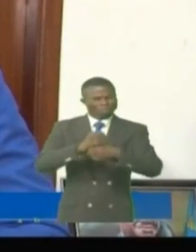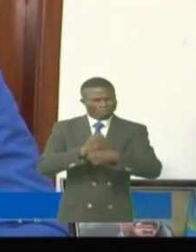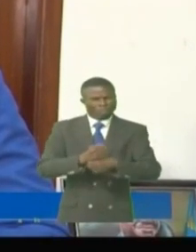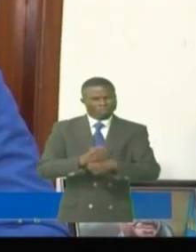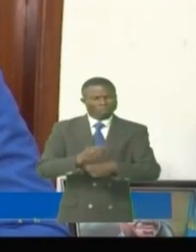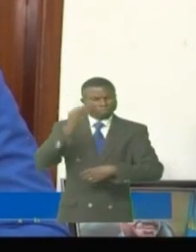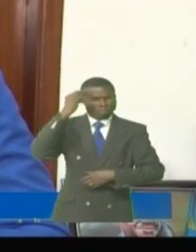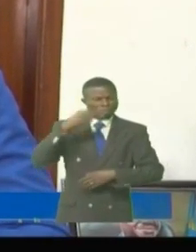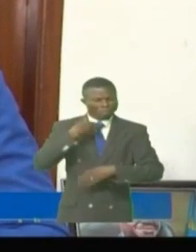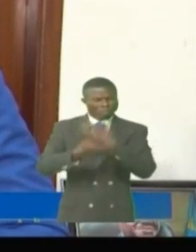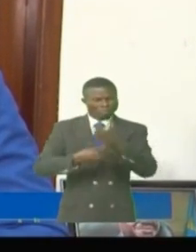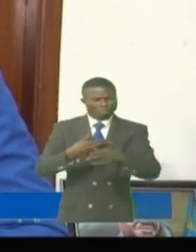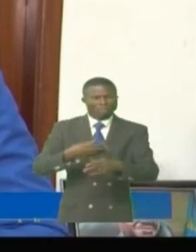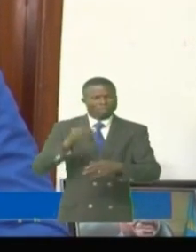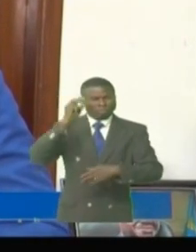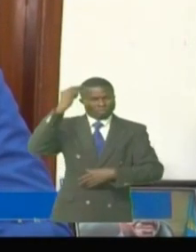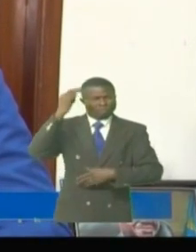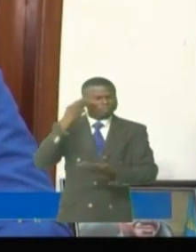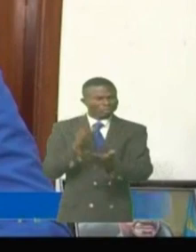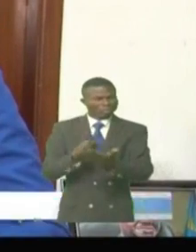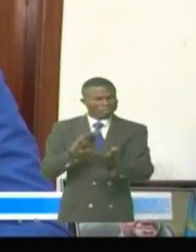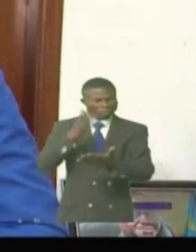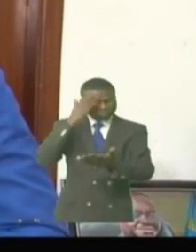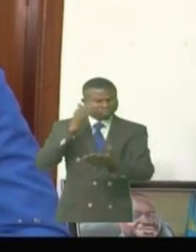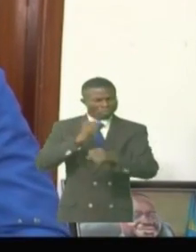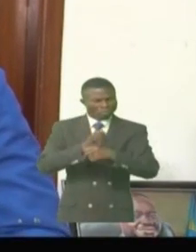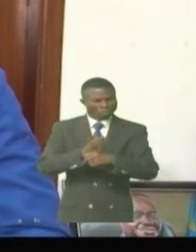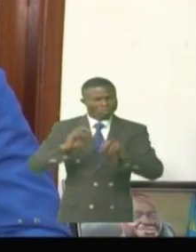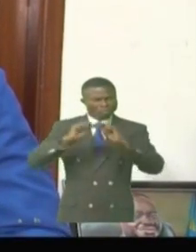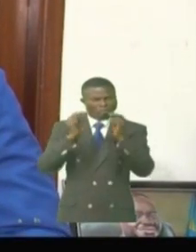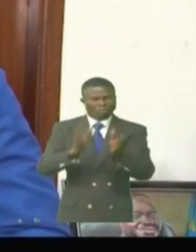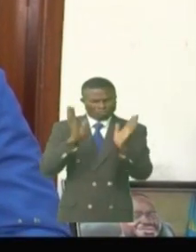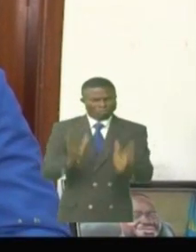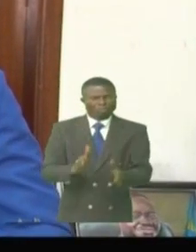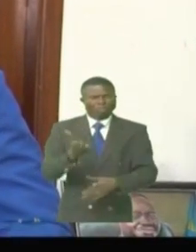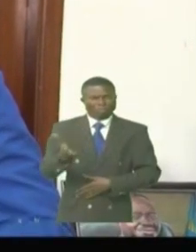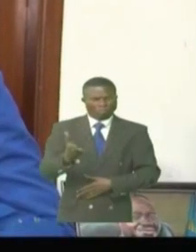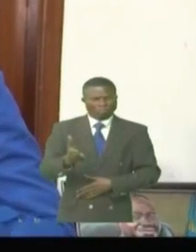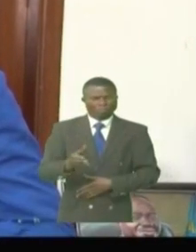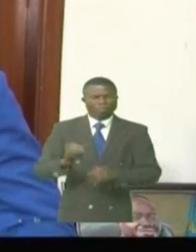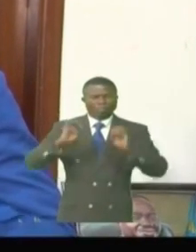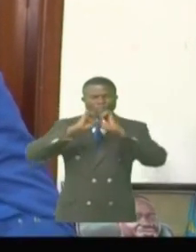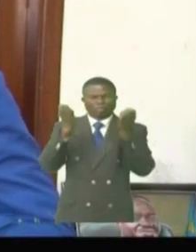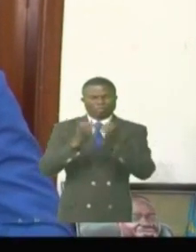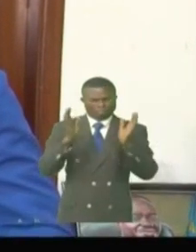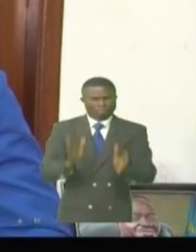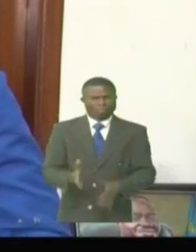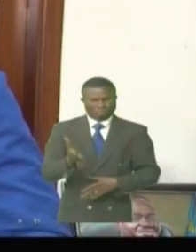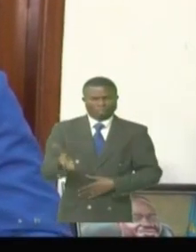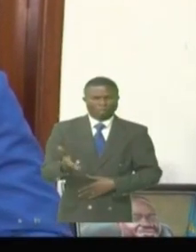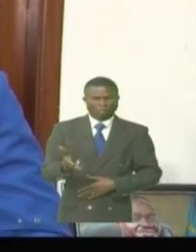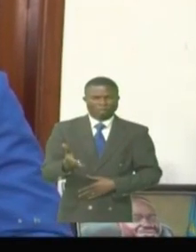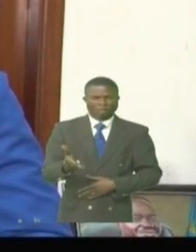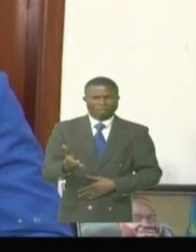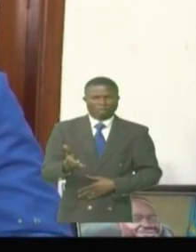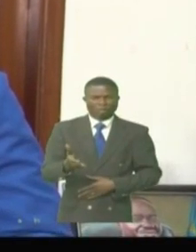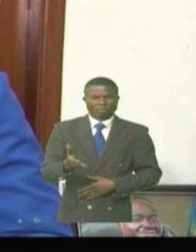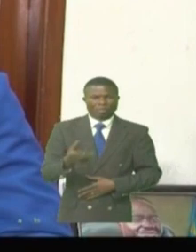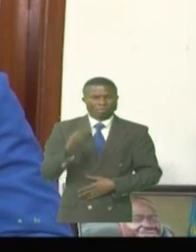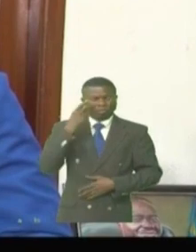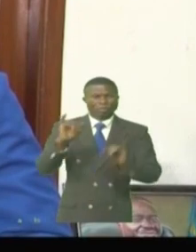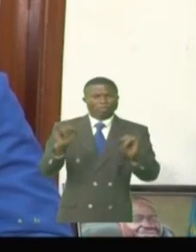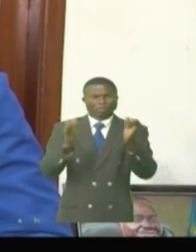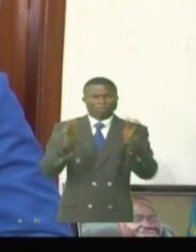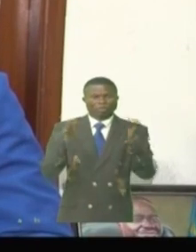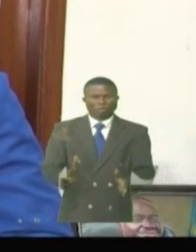Sports puisse y penser pour que nous puissions lancer une équipe de base pour laquelle les